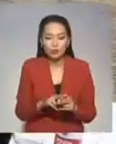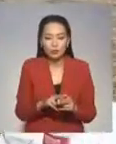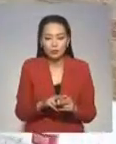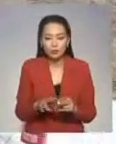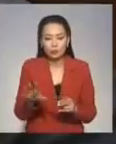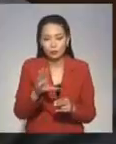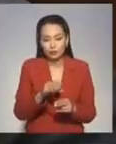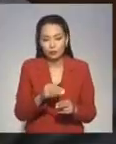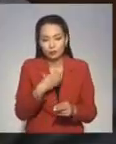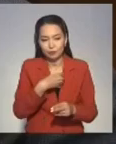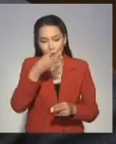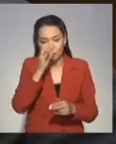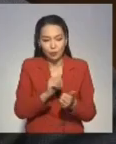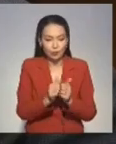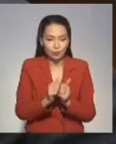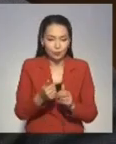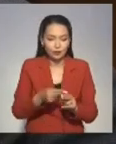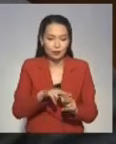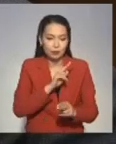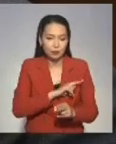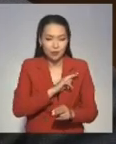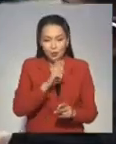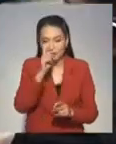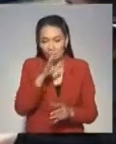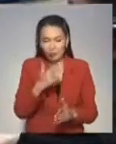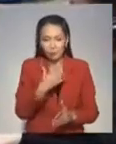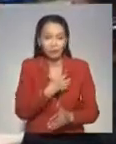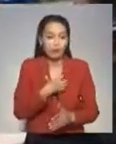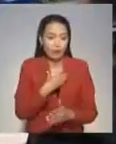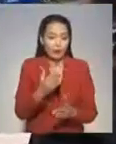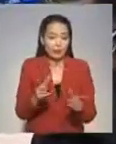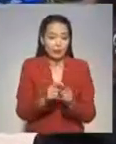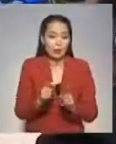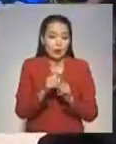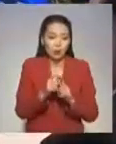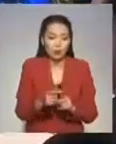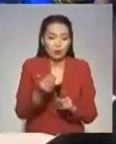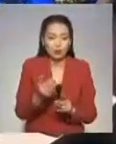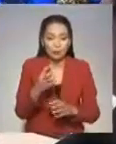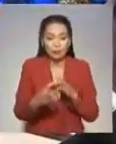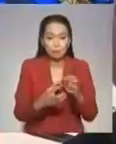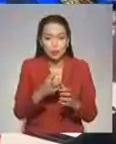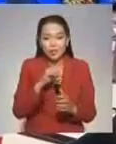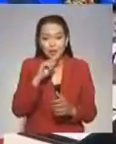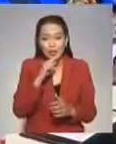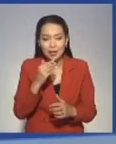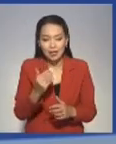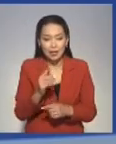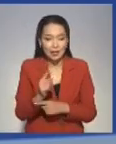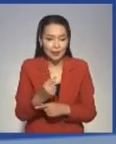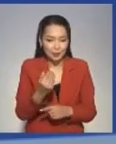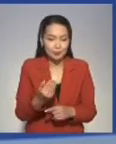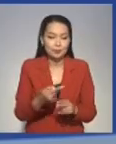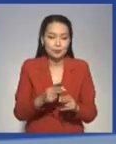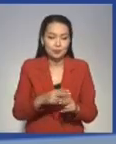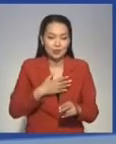имеют колоссальный опыт и потенциал в этой сфере. И это неплохое подспорье для совместного продвижения продукции на международные рынки. Скоро в эту схему впишется и